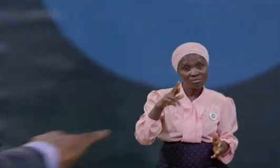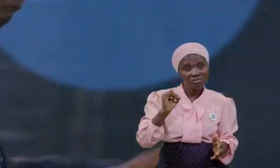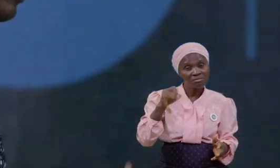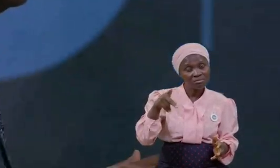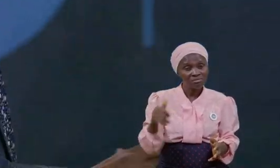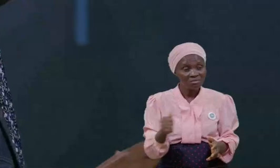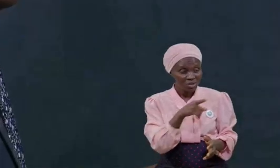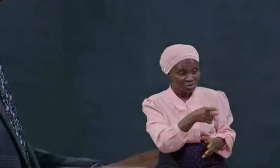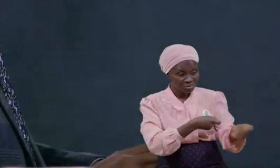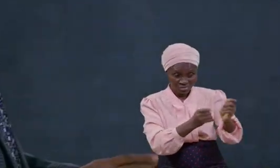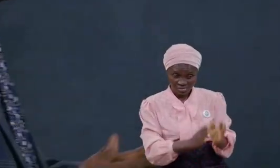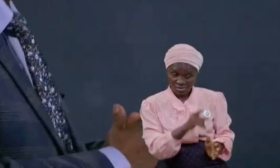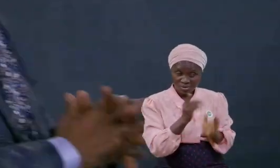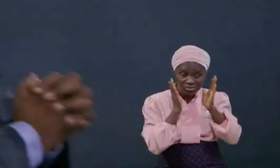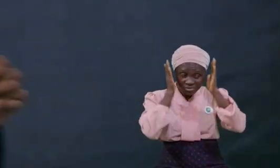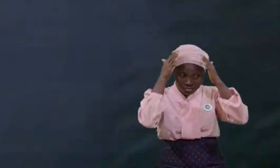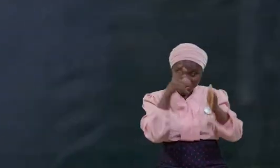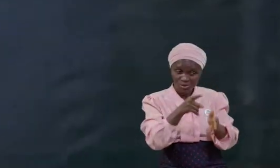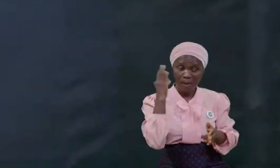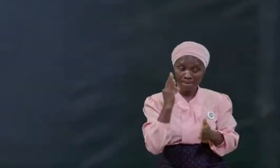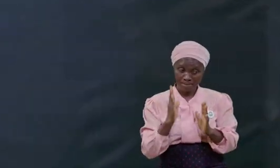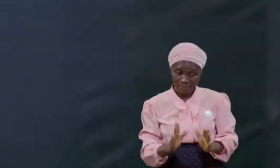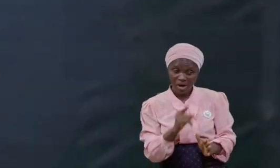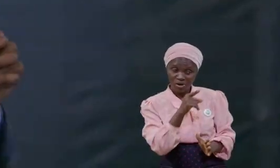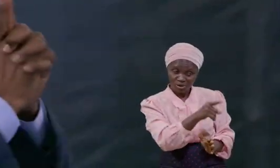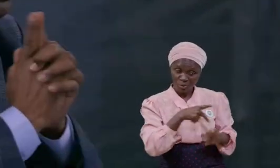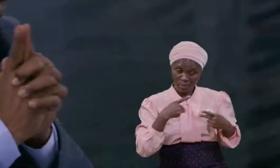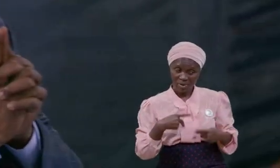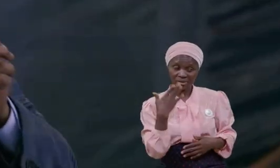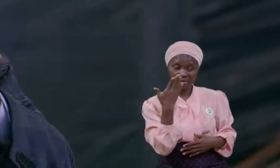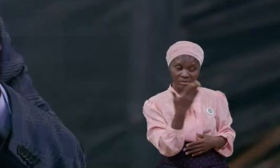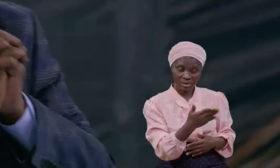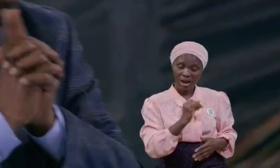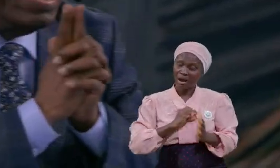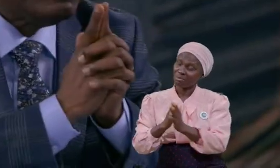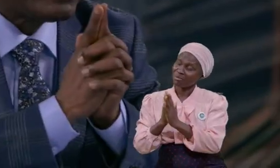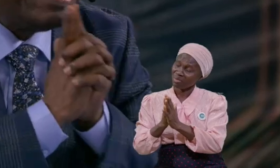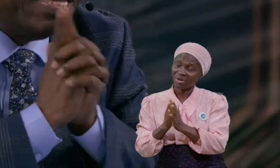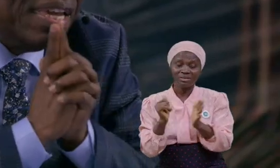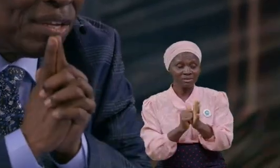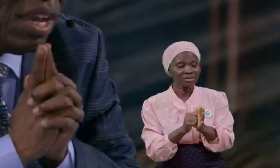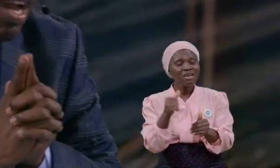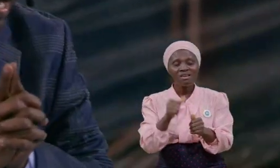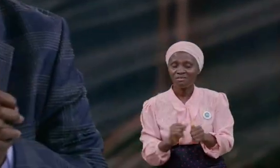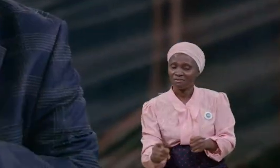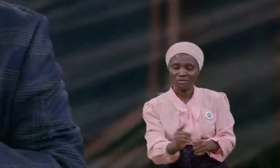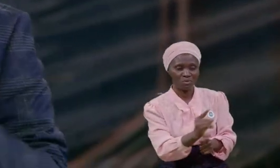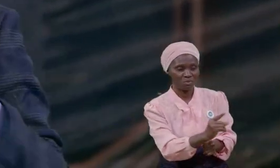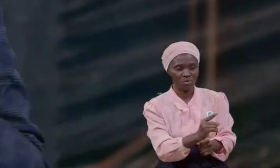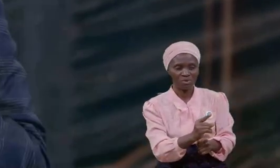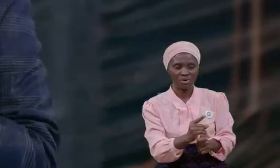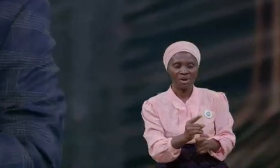pasteur là-bas, prince là-bas. Je prie que chacun, y compris le